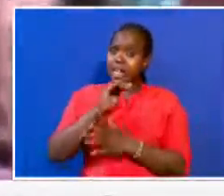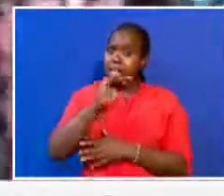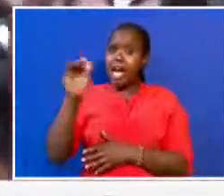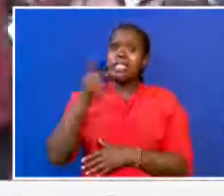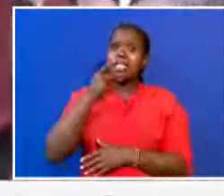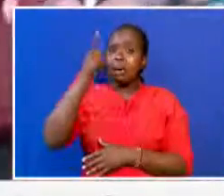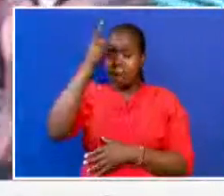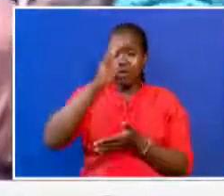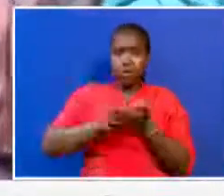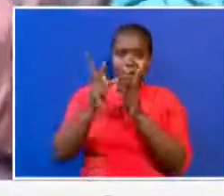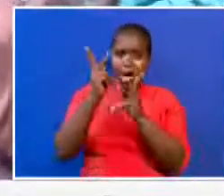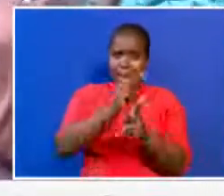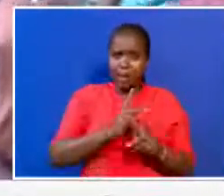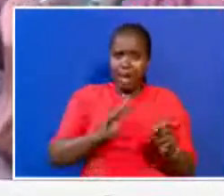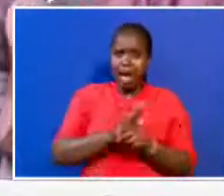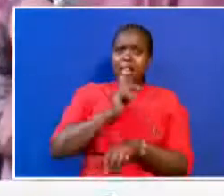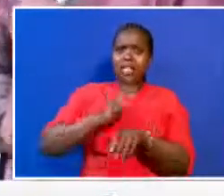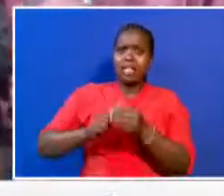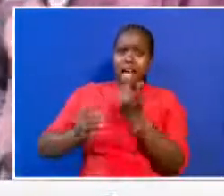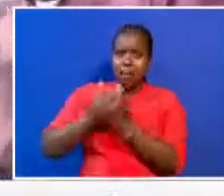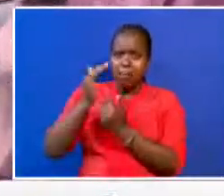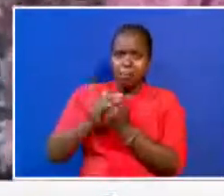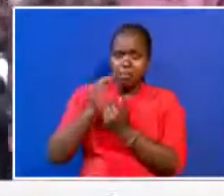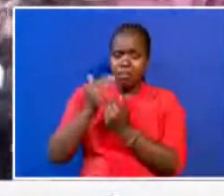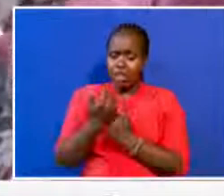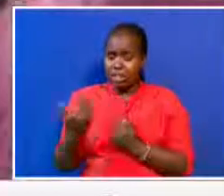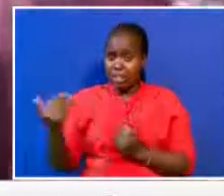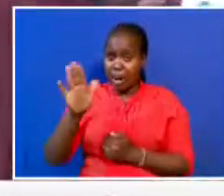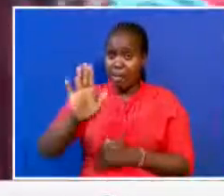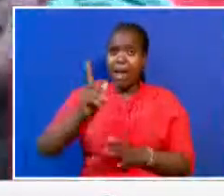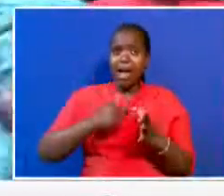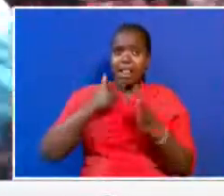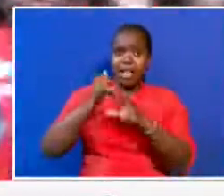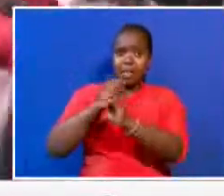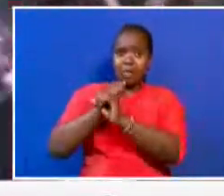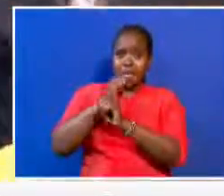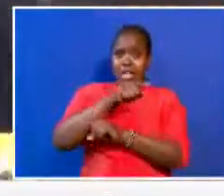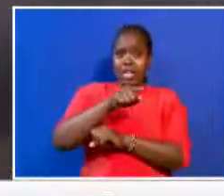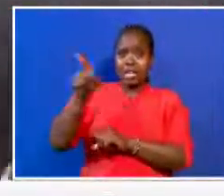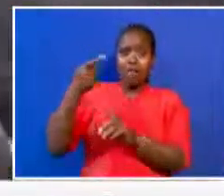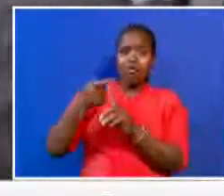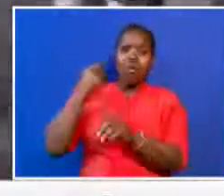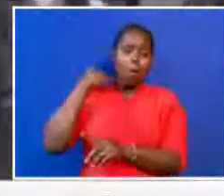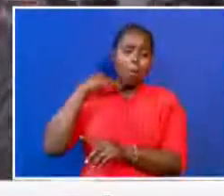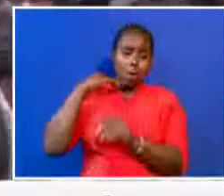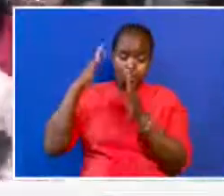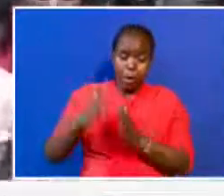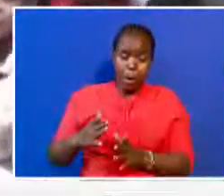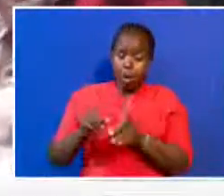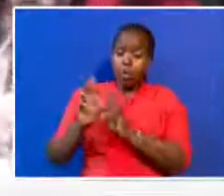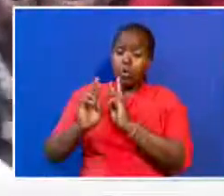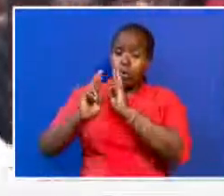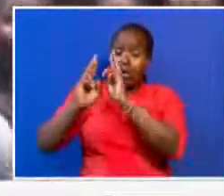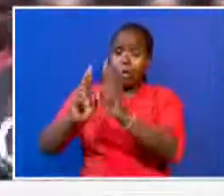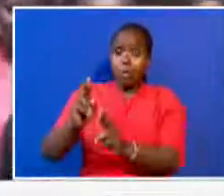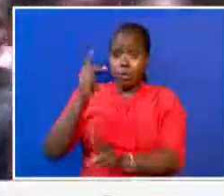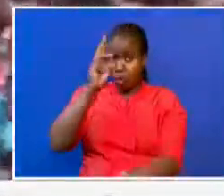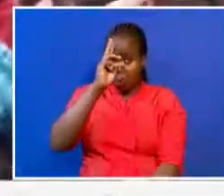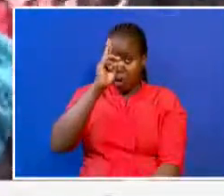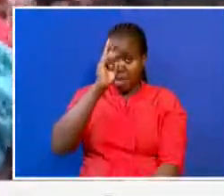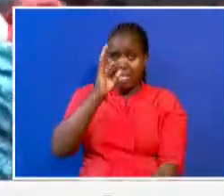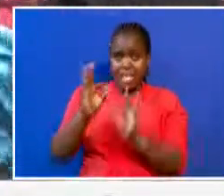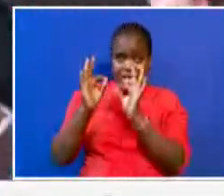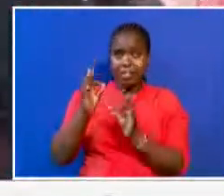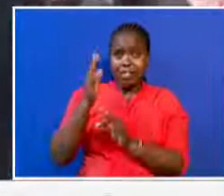wazazi kwa makini zaidi wanapowalea watoto wao ili kuwalinda kutoka kwa wateka nyara, pamoja na kupiga ripoti kwa polisi pindi